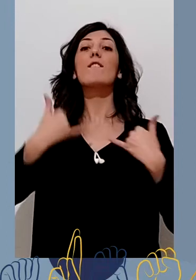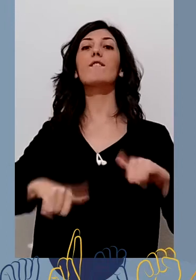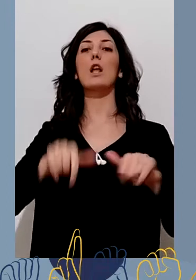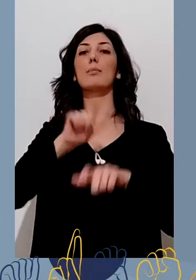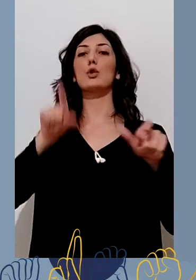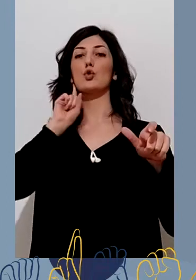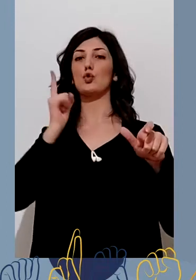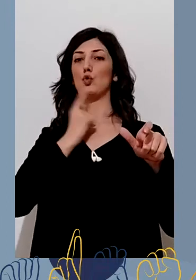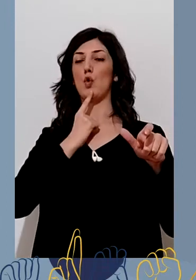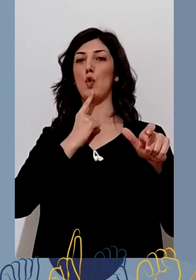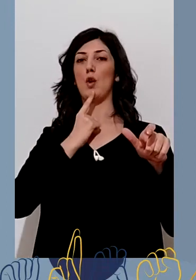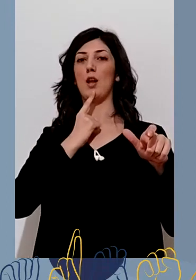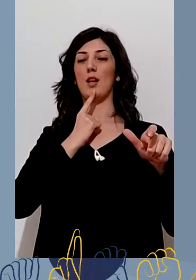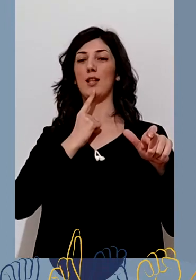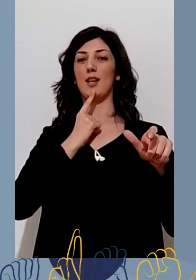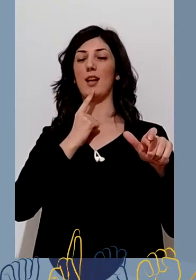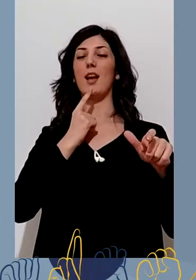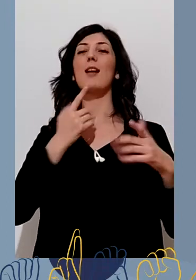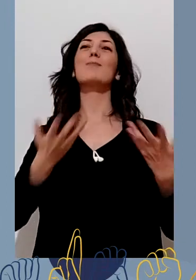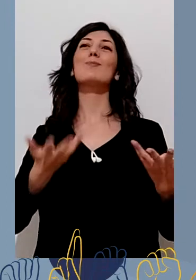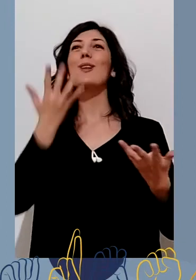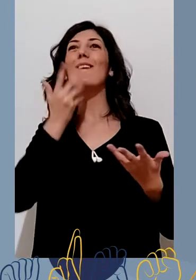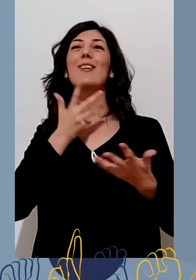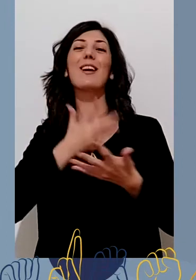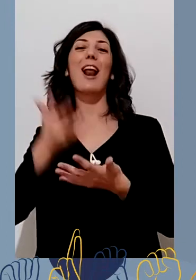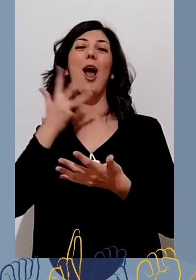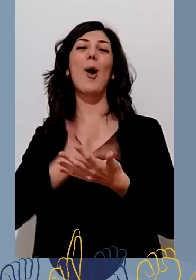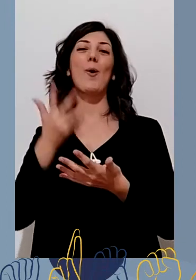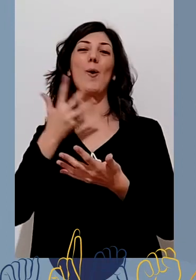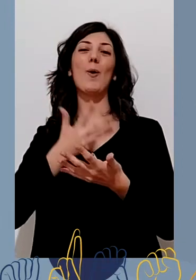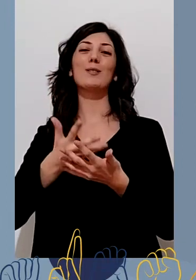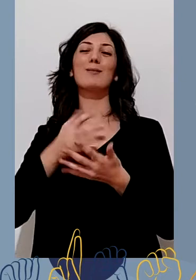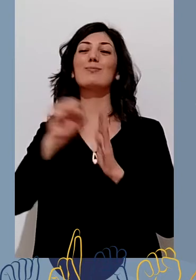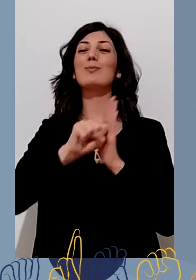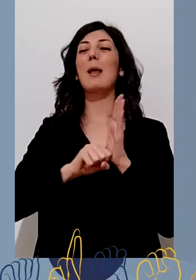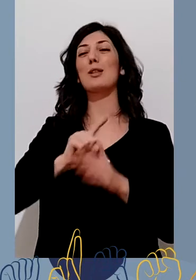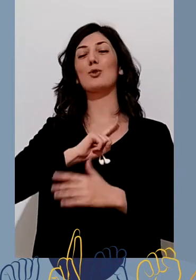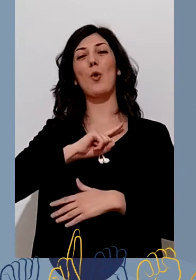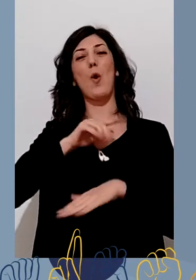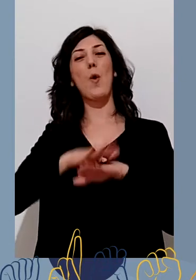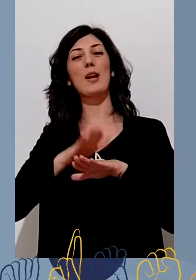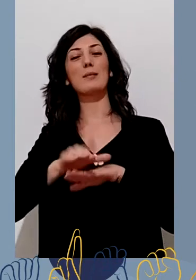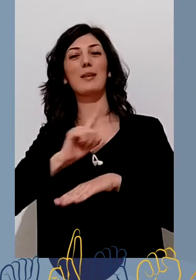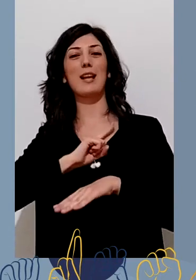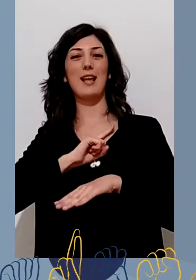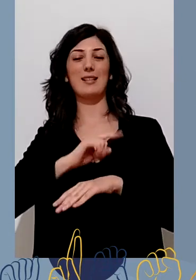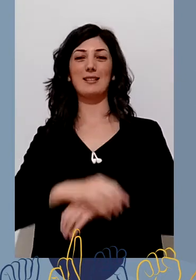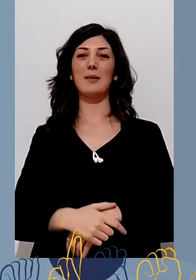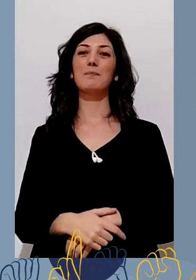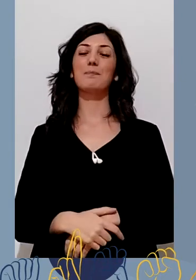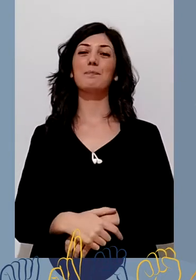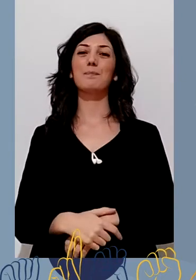conseguenza ho voluto raccontare un po' quello che è la mia storia. Sapete benissimo che le